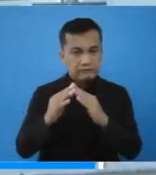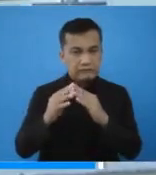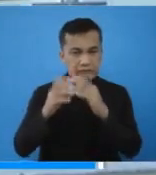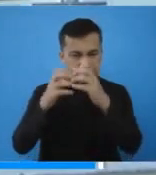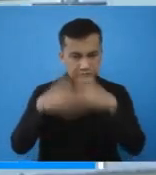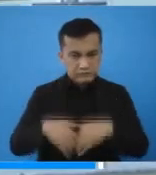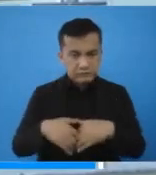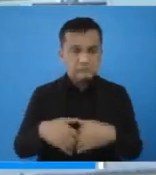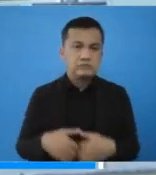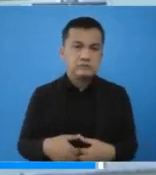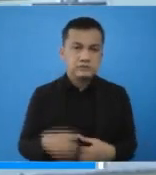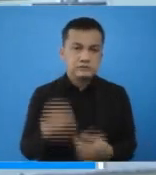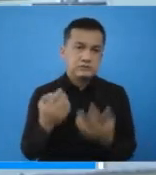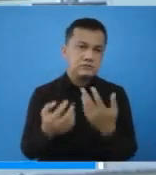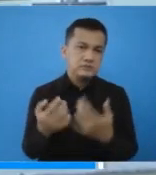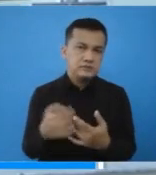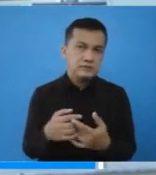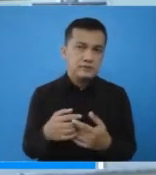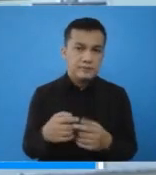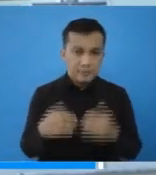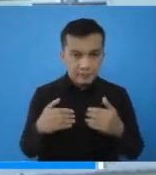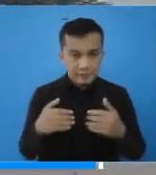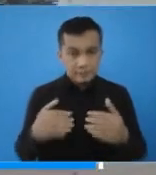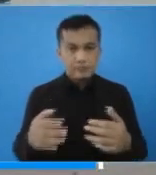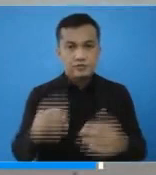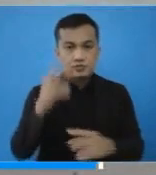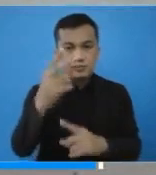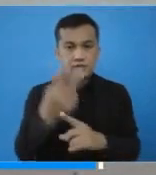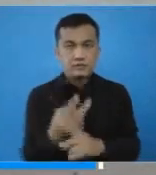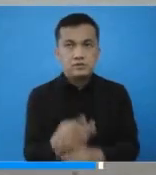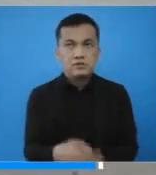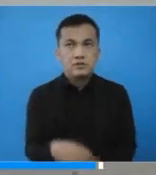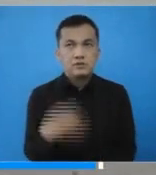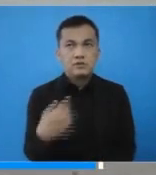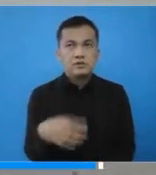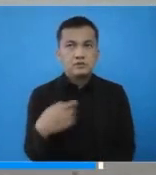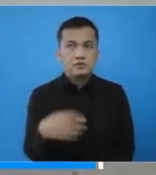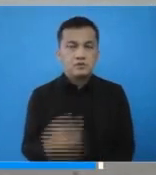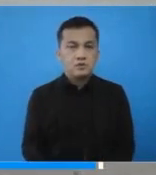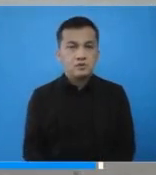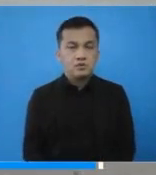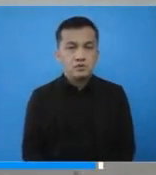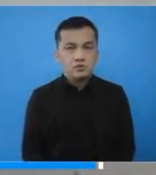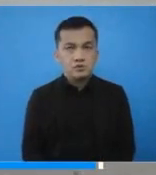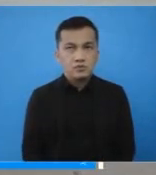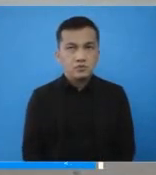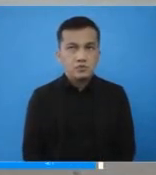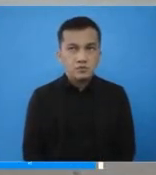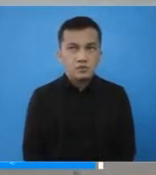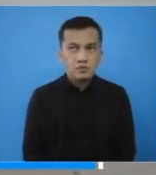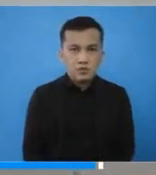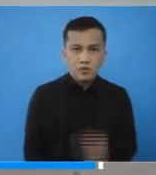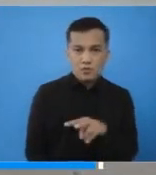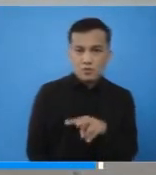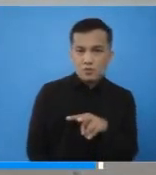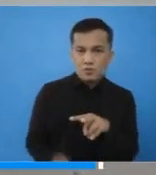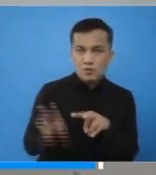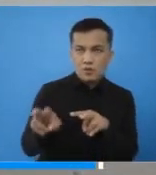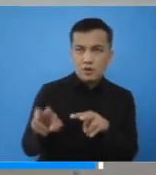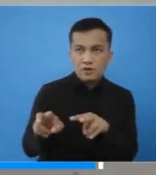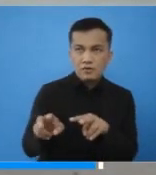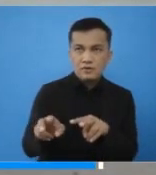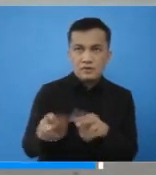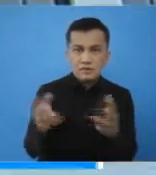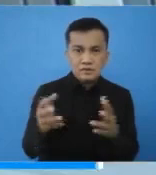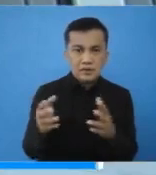Sana nga ba nakatira ang mga biktima ngayon? Welcome to Baseco Community! O,